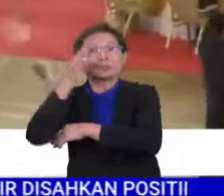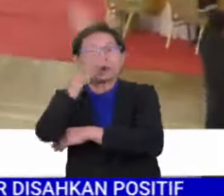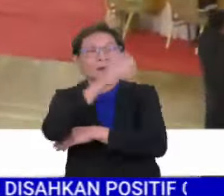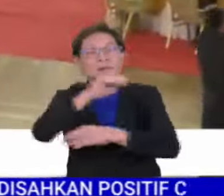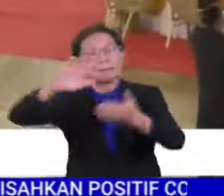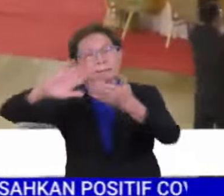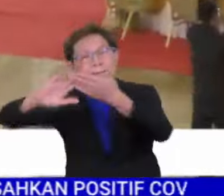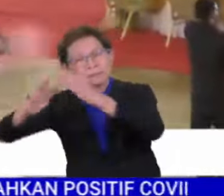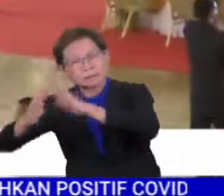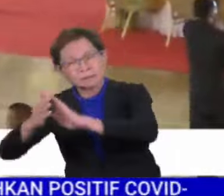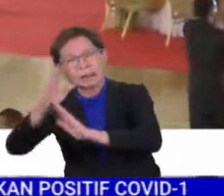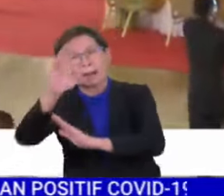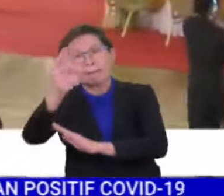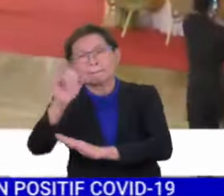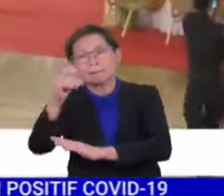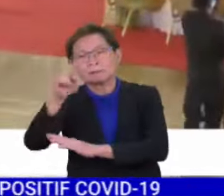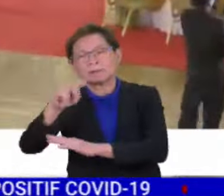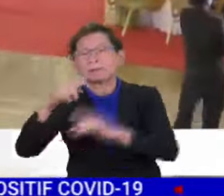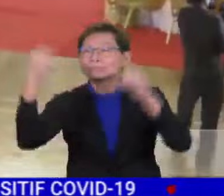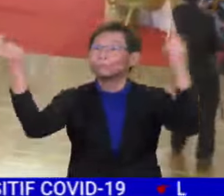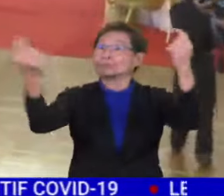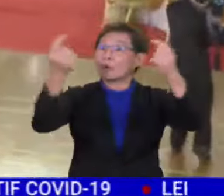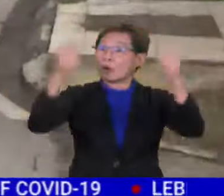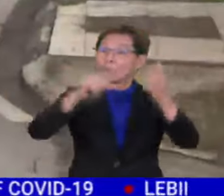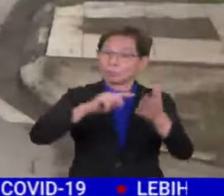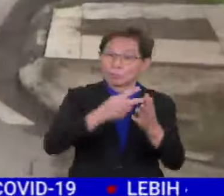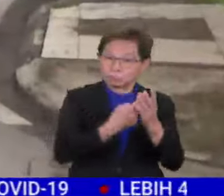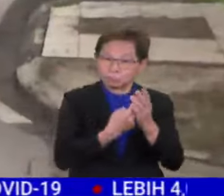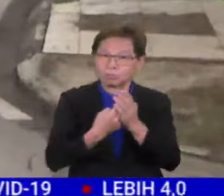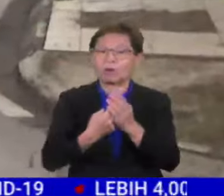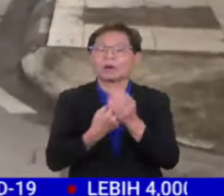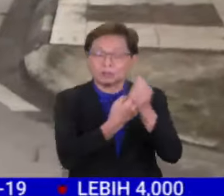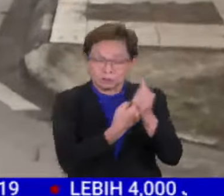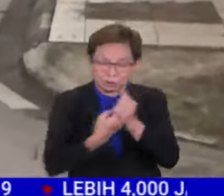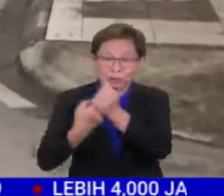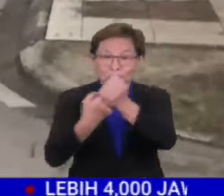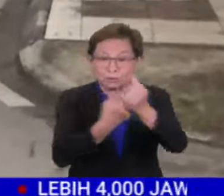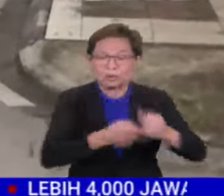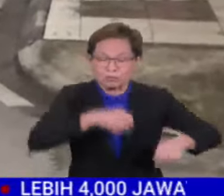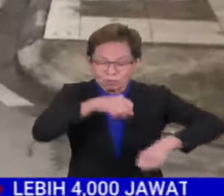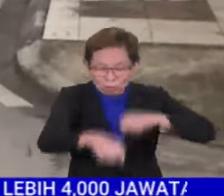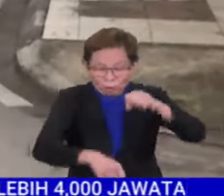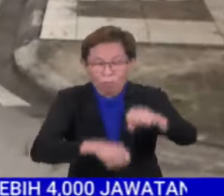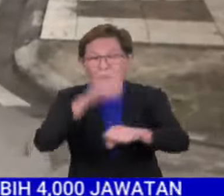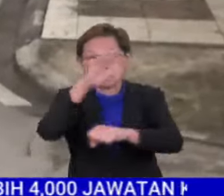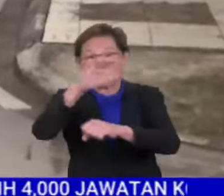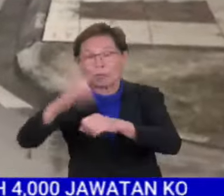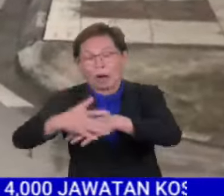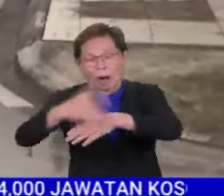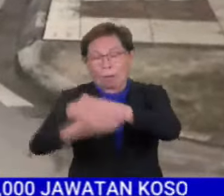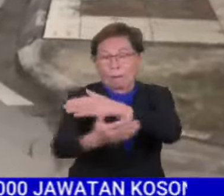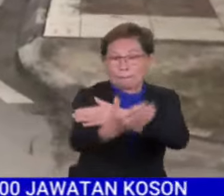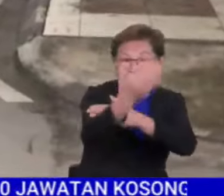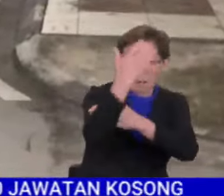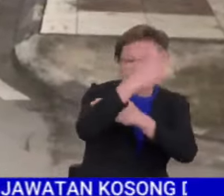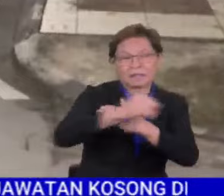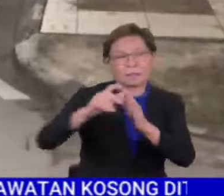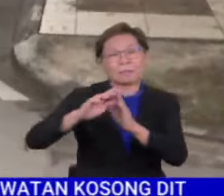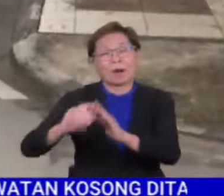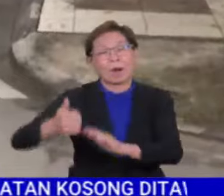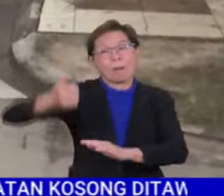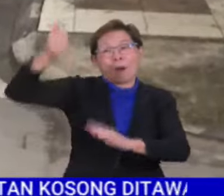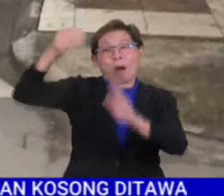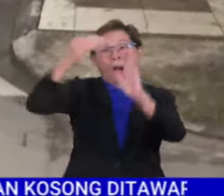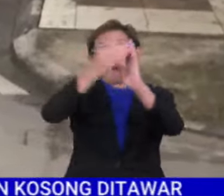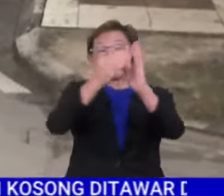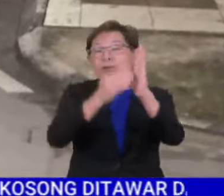masyarakat di Betong. Sambutan dimulakan dengan Unity Ride oleh 500 pekayuh basikal pada awal pagi tadi dan kemuncak